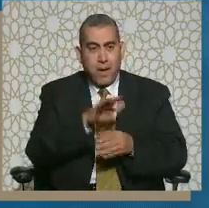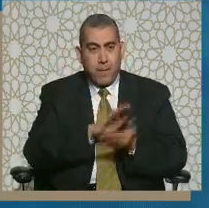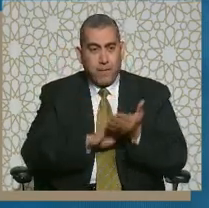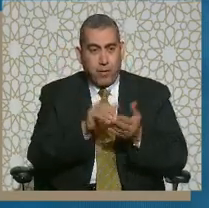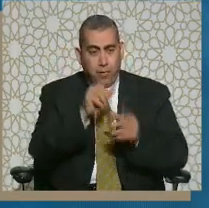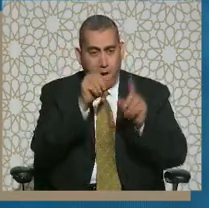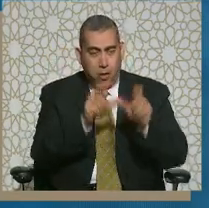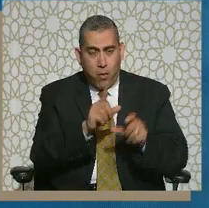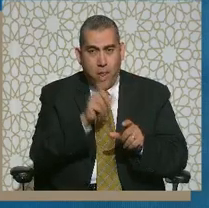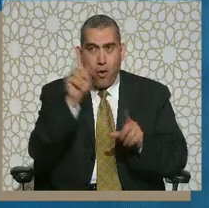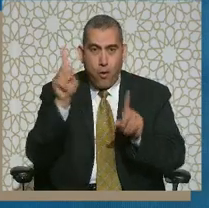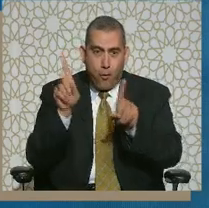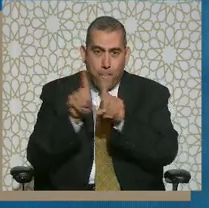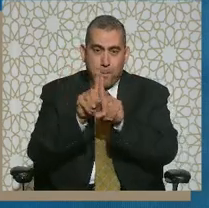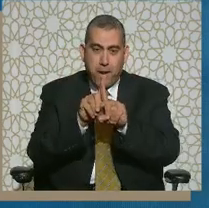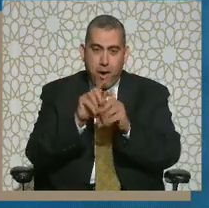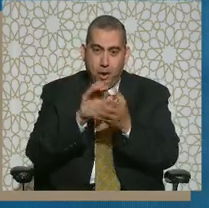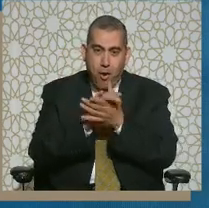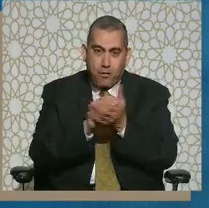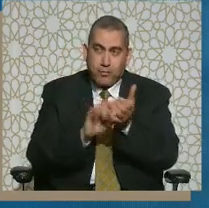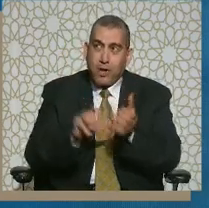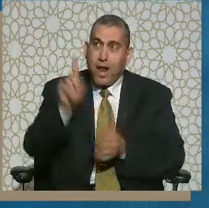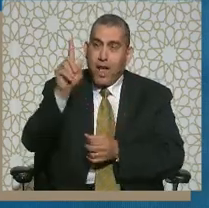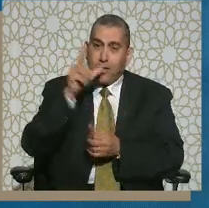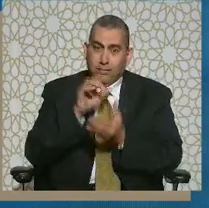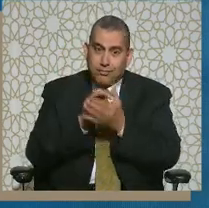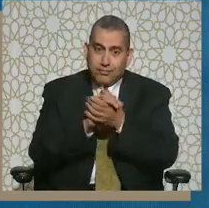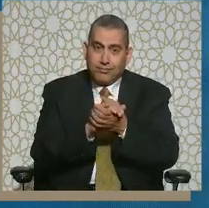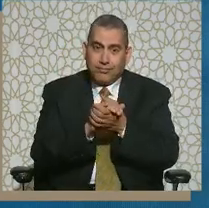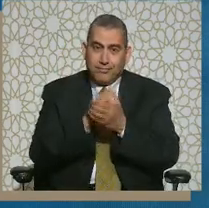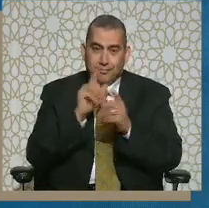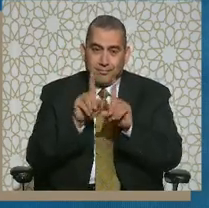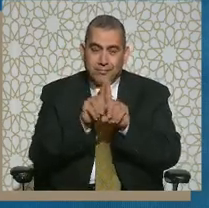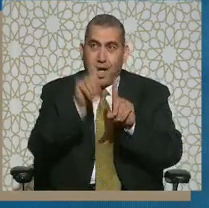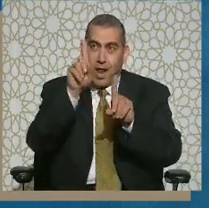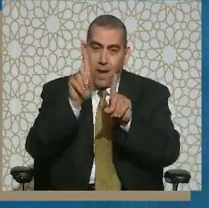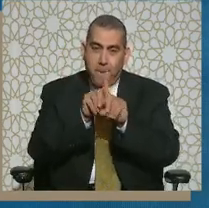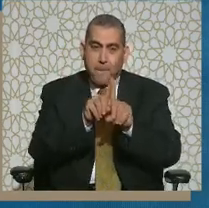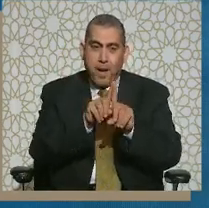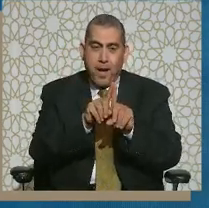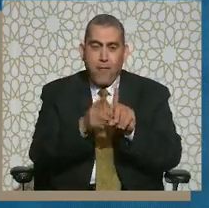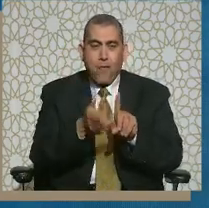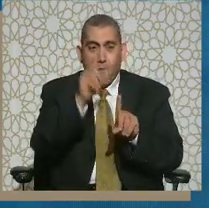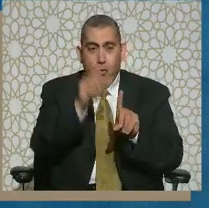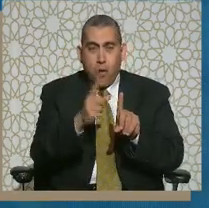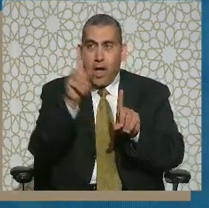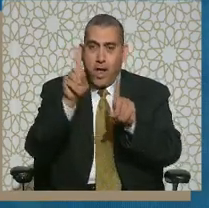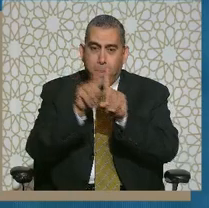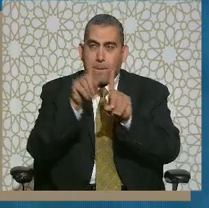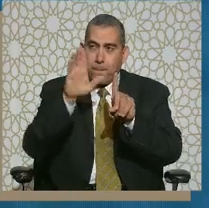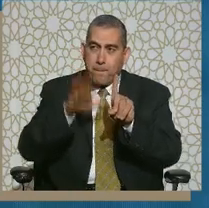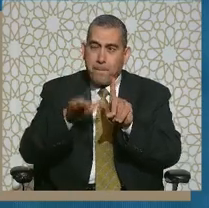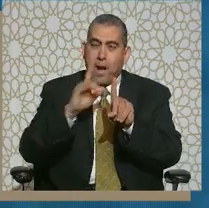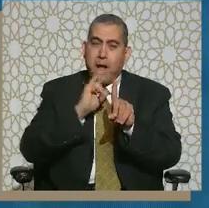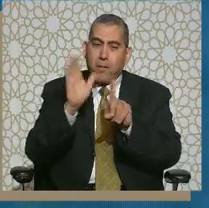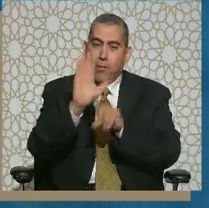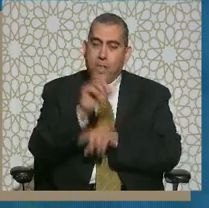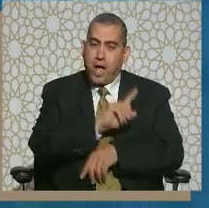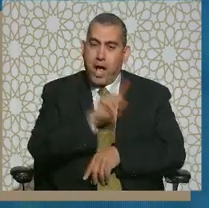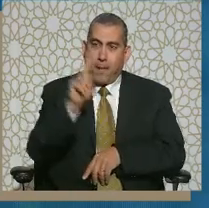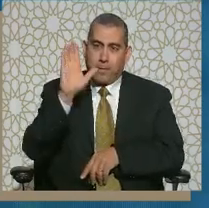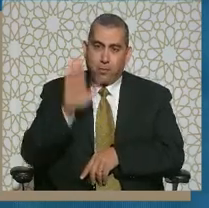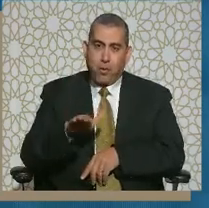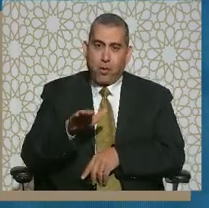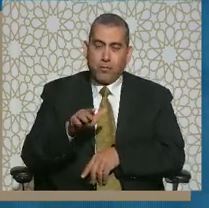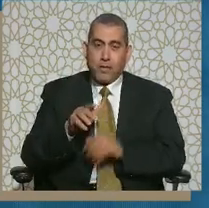في انس الله سبحانه وتعالى مهما كنت وحدك الله معك فالباقي معك ما ودعك